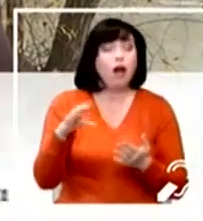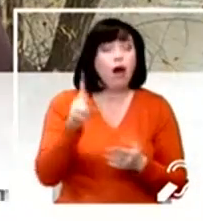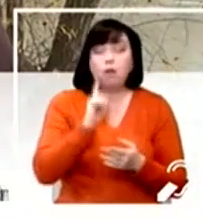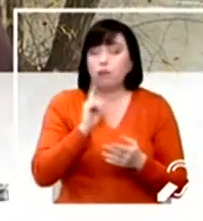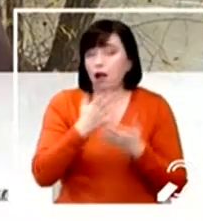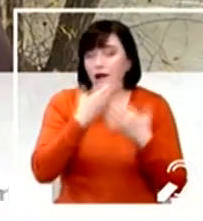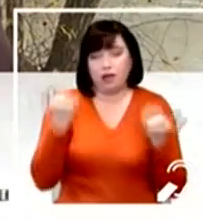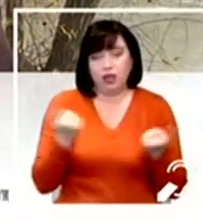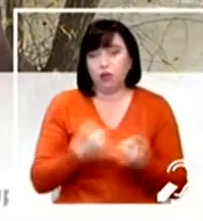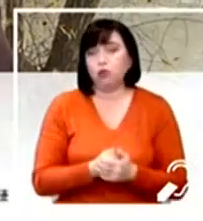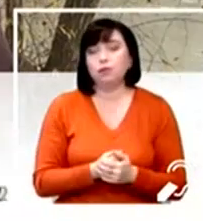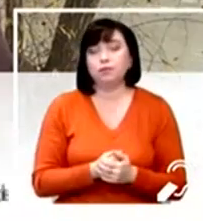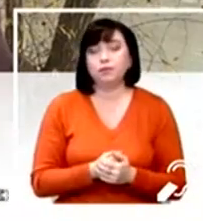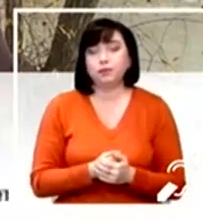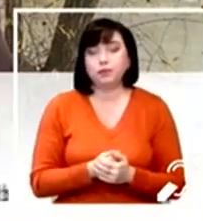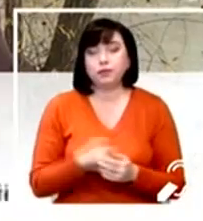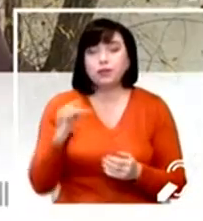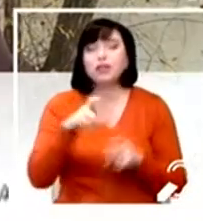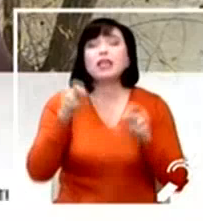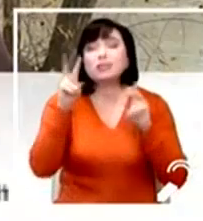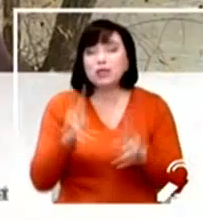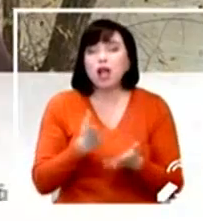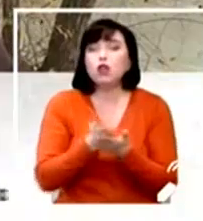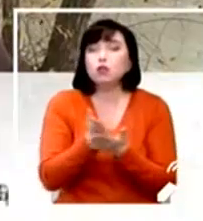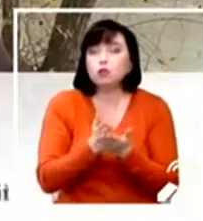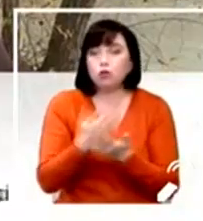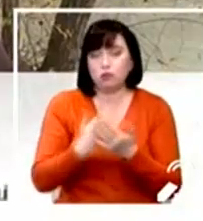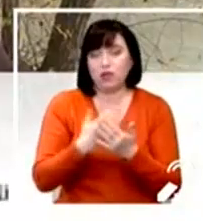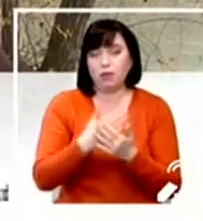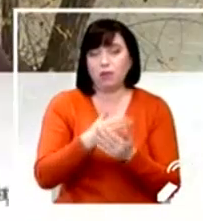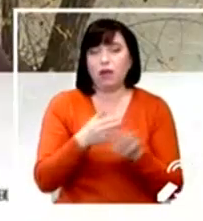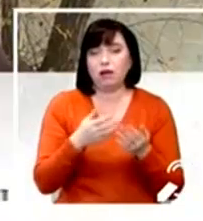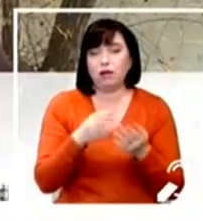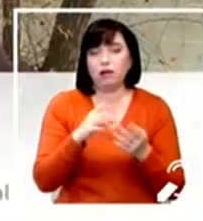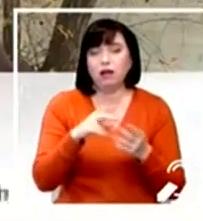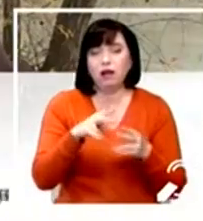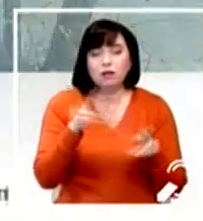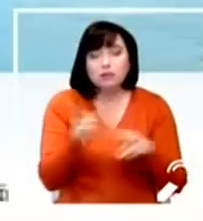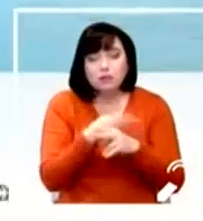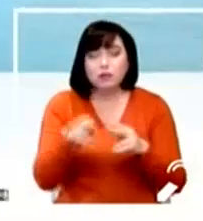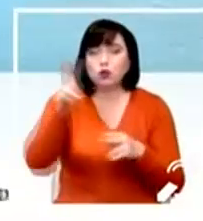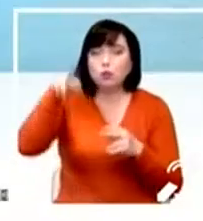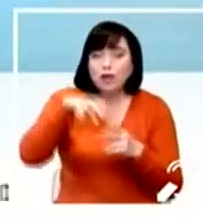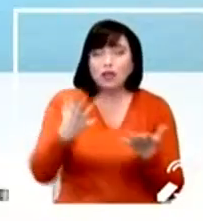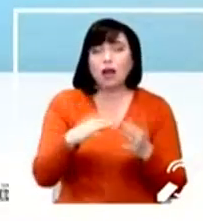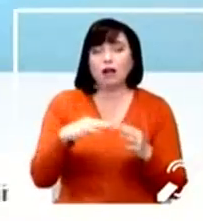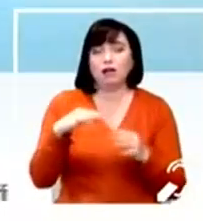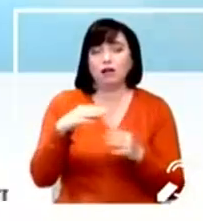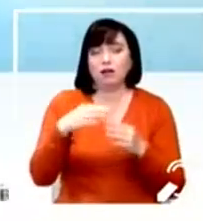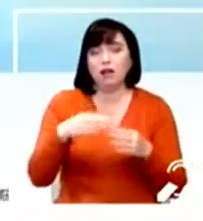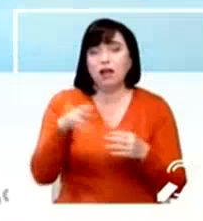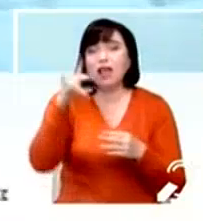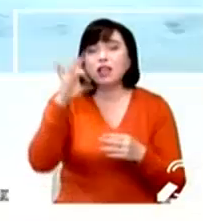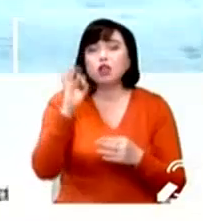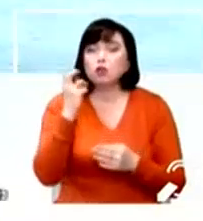nu erau. Și serviciile respective, cum este la baraj, la stația de hidrocean de Basari, în Nistrosc, în comun